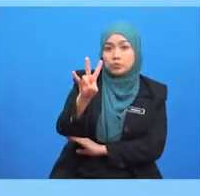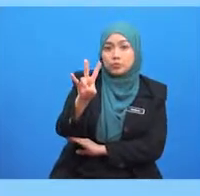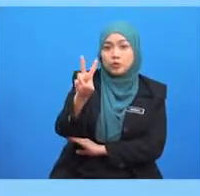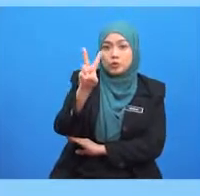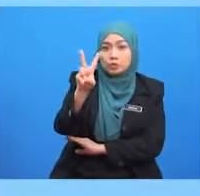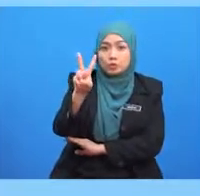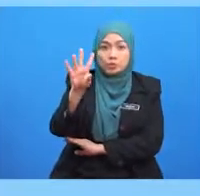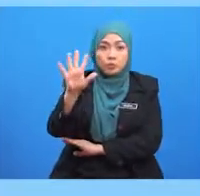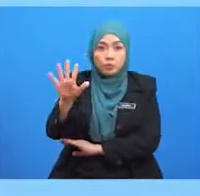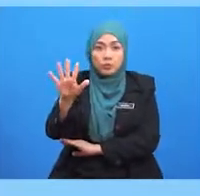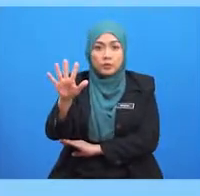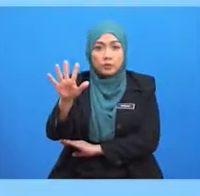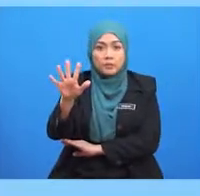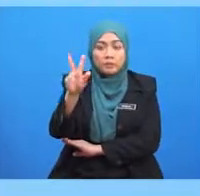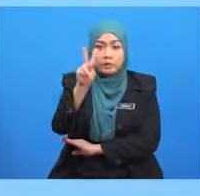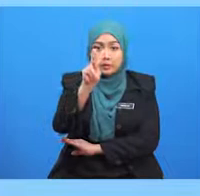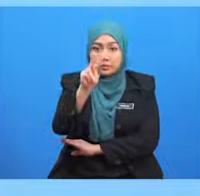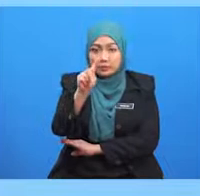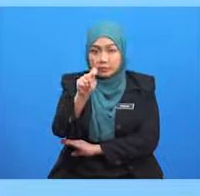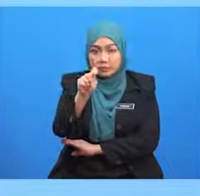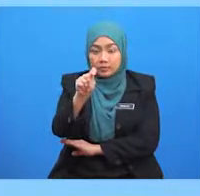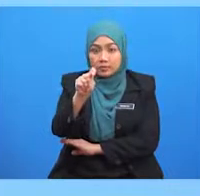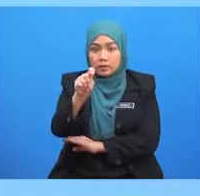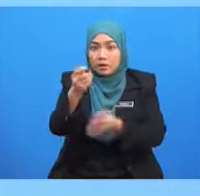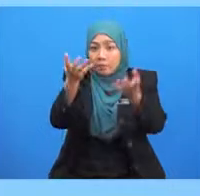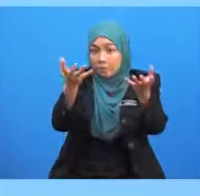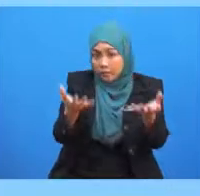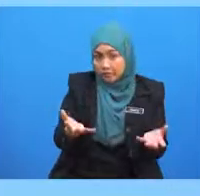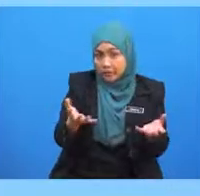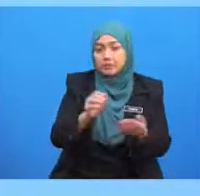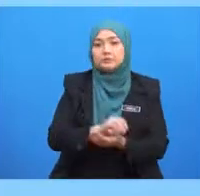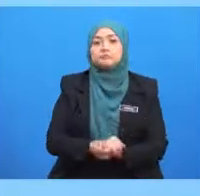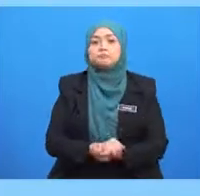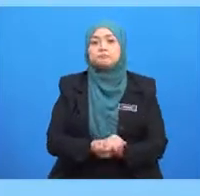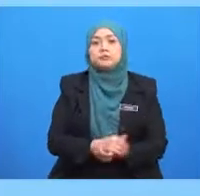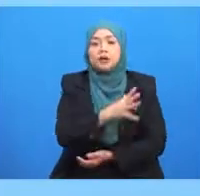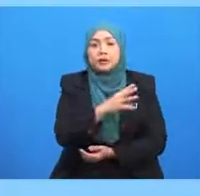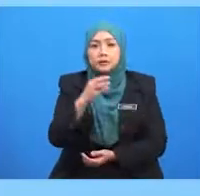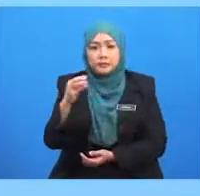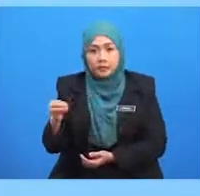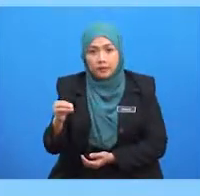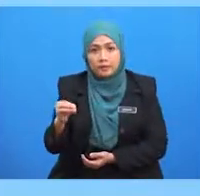1404084 tahun Matrix dan 600